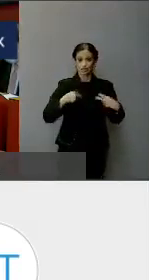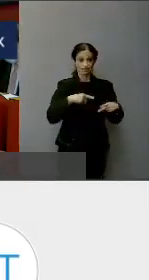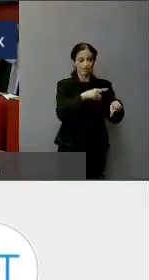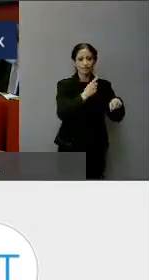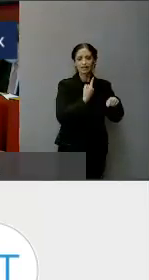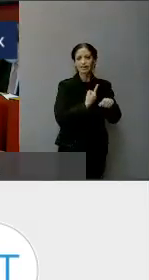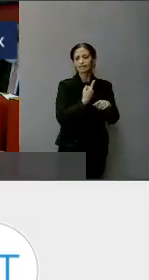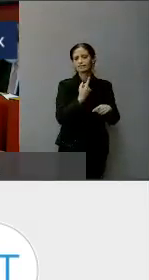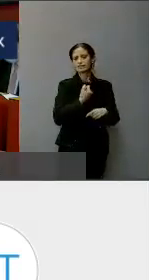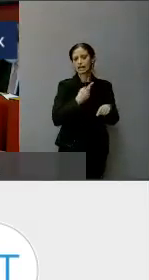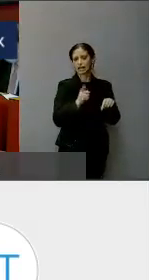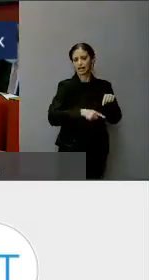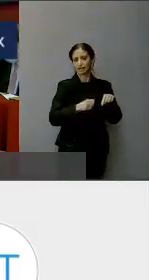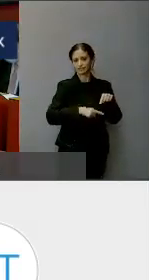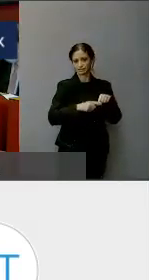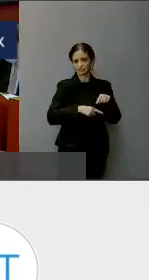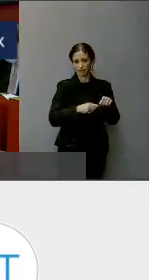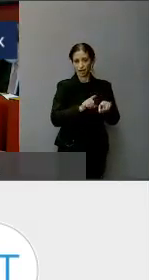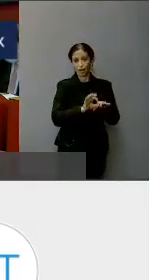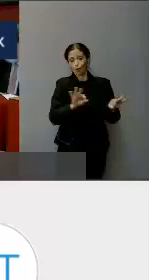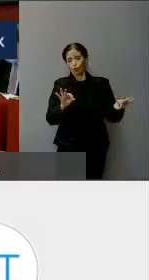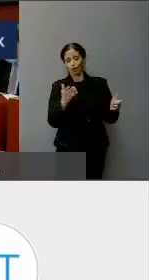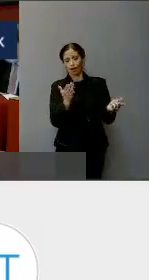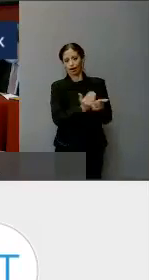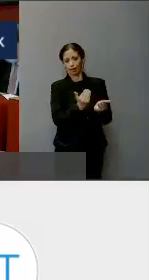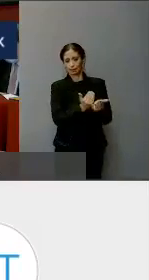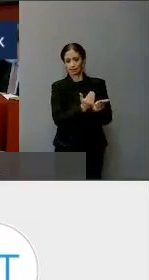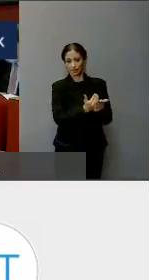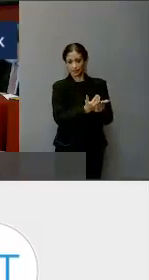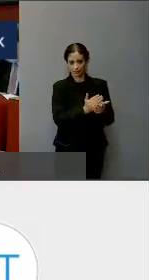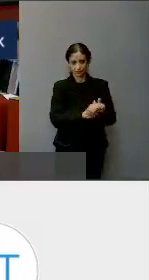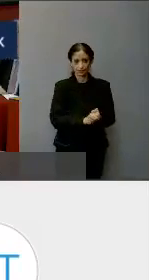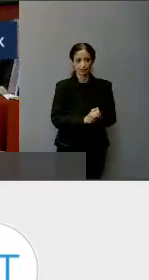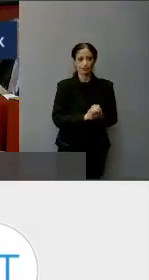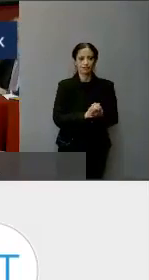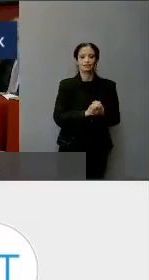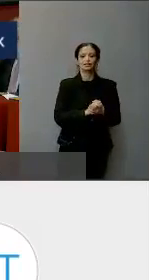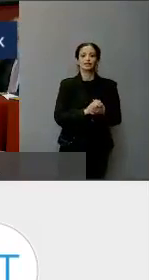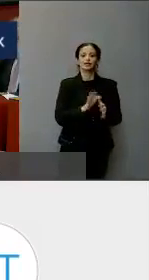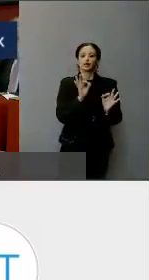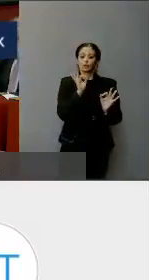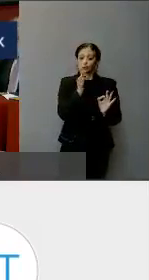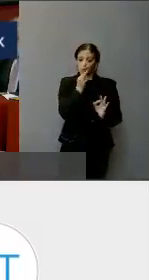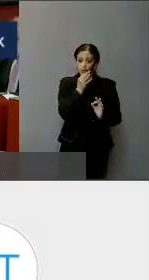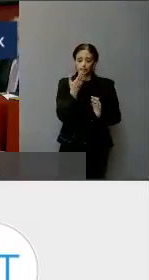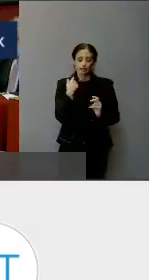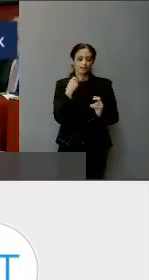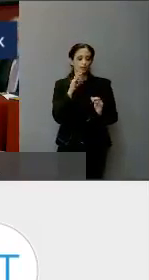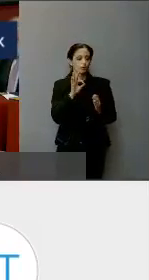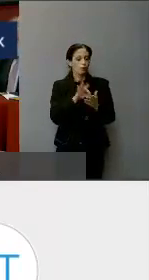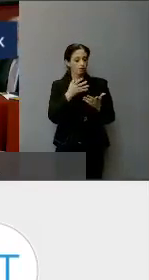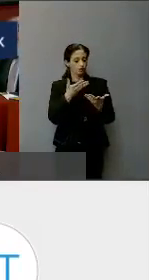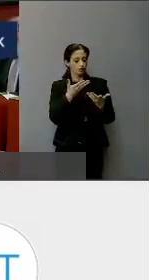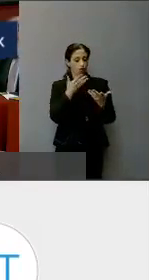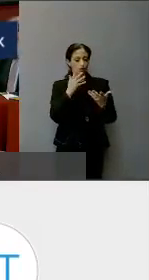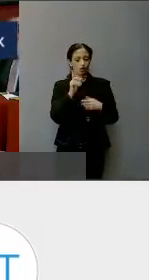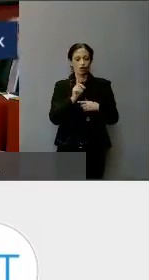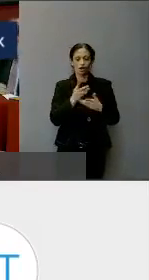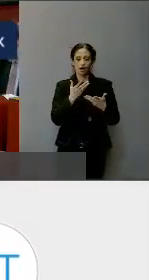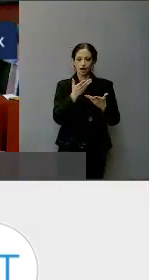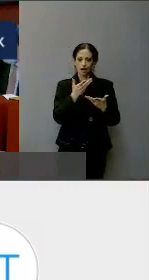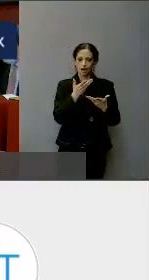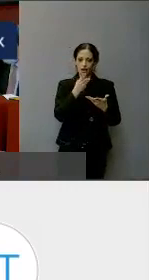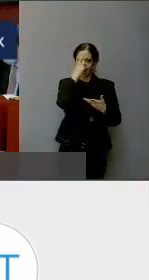come dire a intervenire in maniera pesante sulla spetta idrogeologico di un territorio